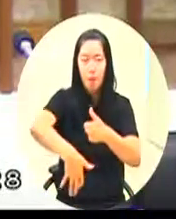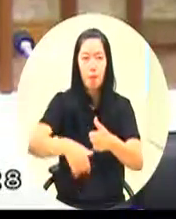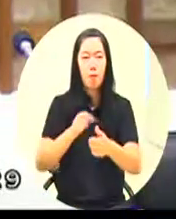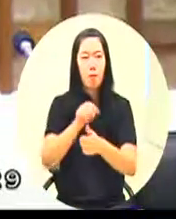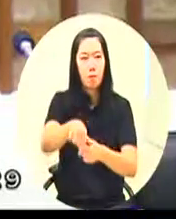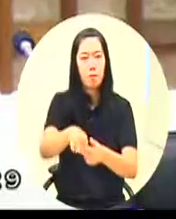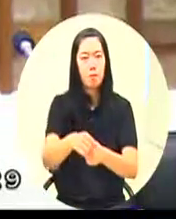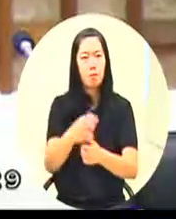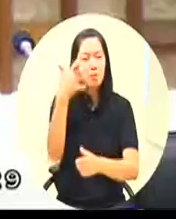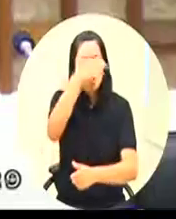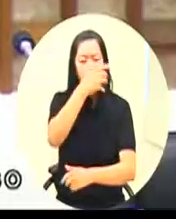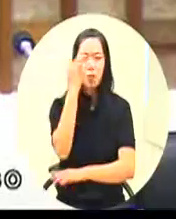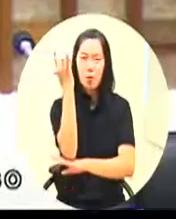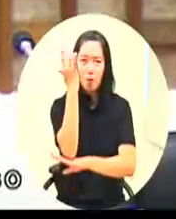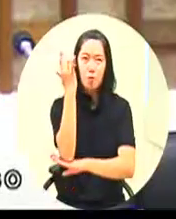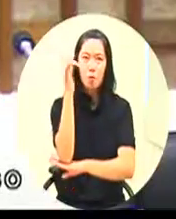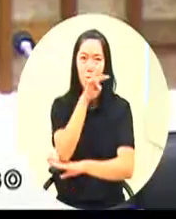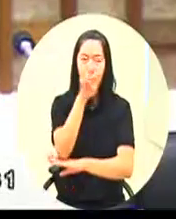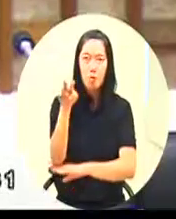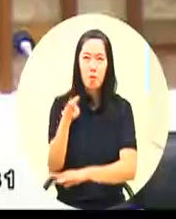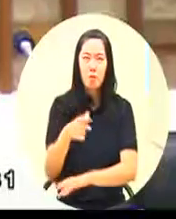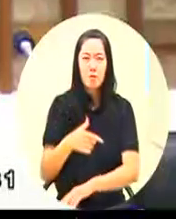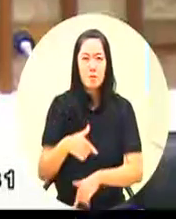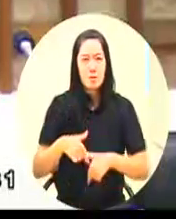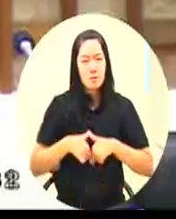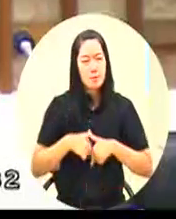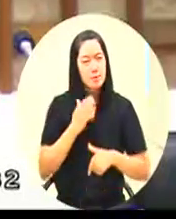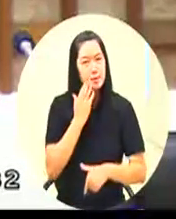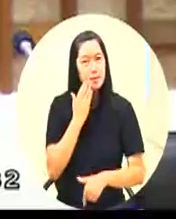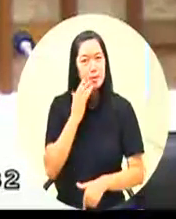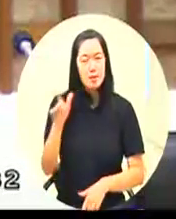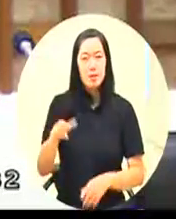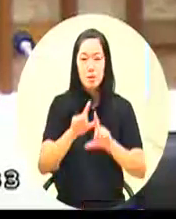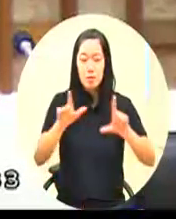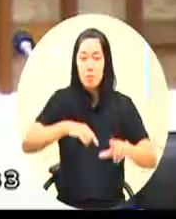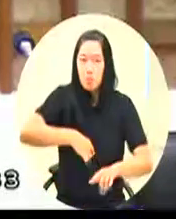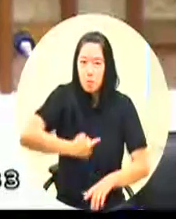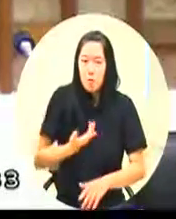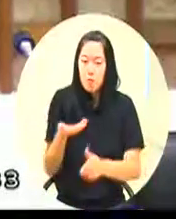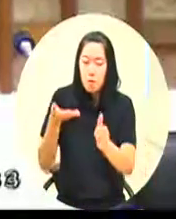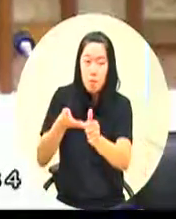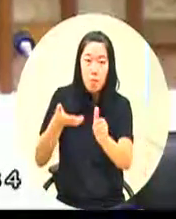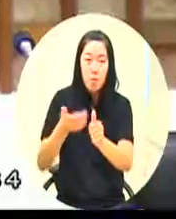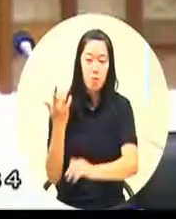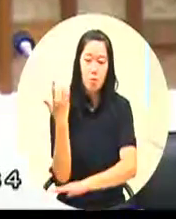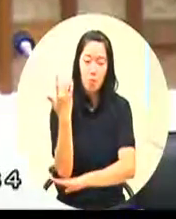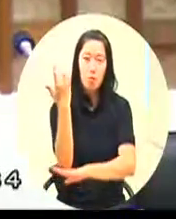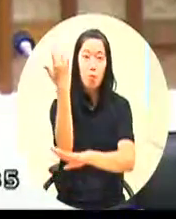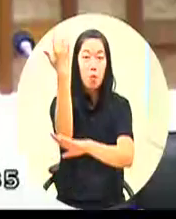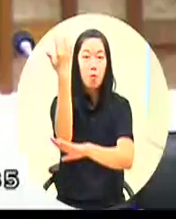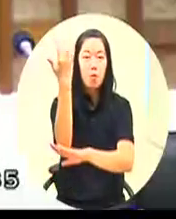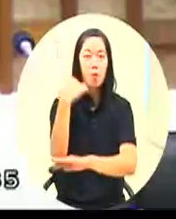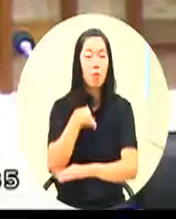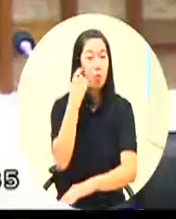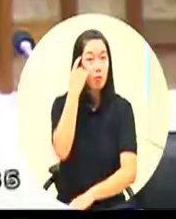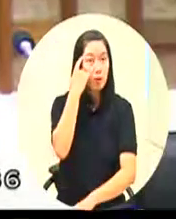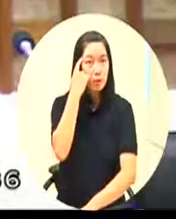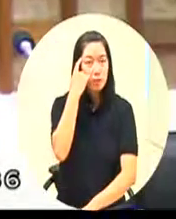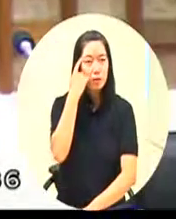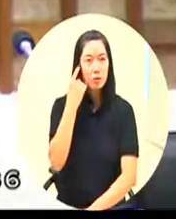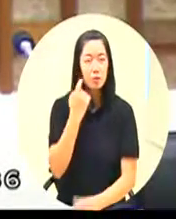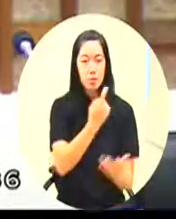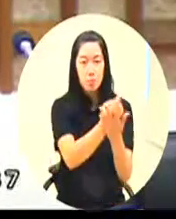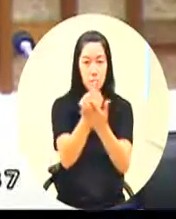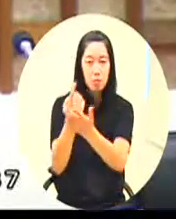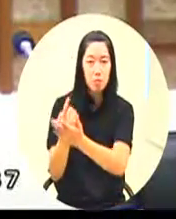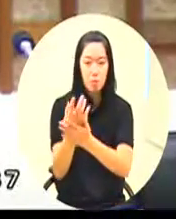老树啊，真的会让人家很心疼，大自然所培育出来的。所以说我在这边我每一个学